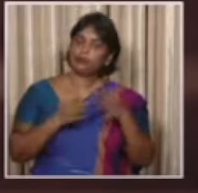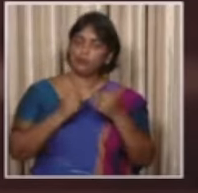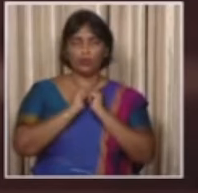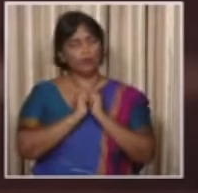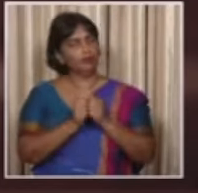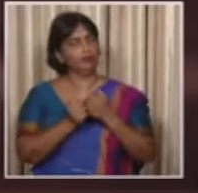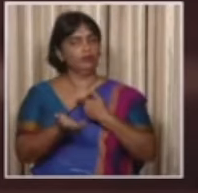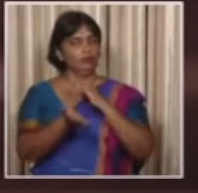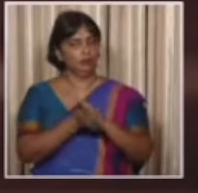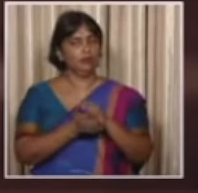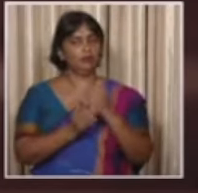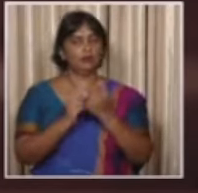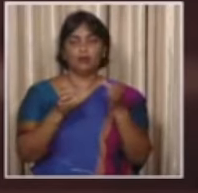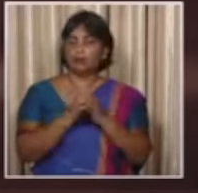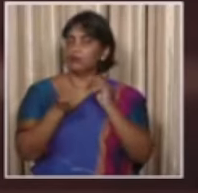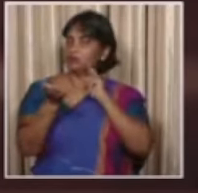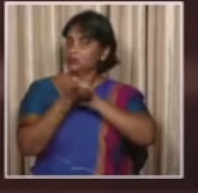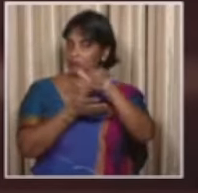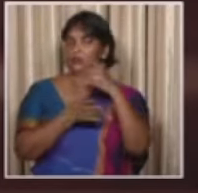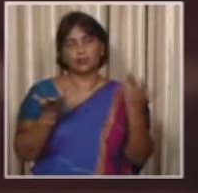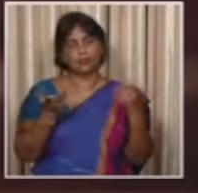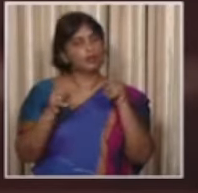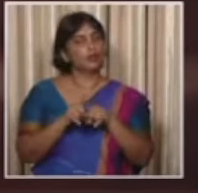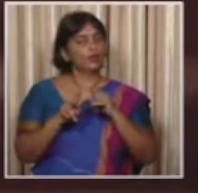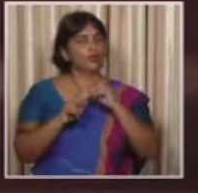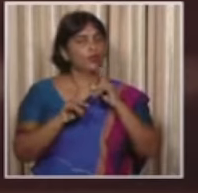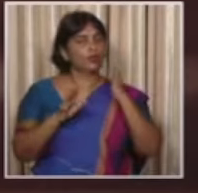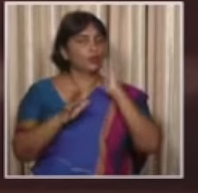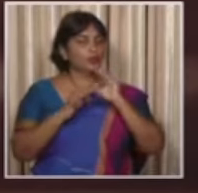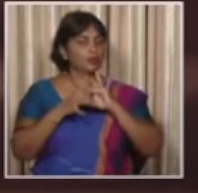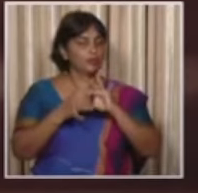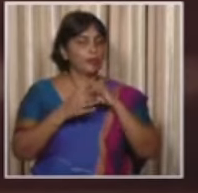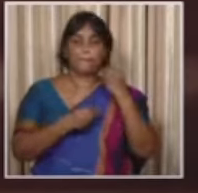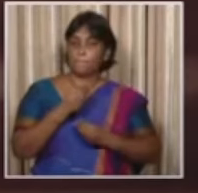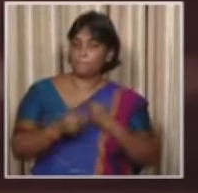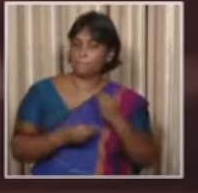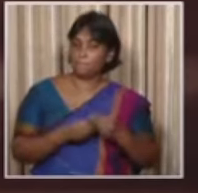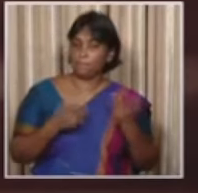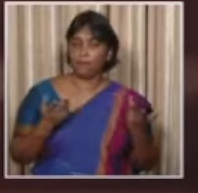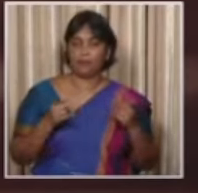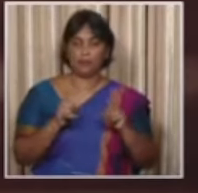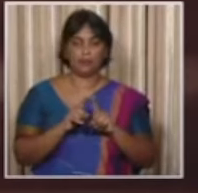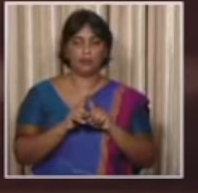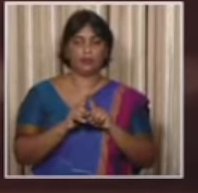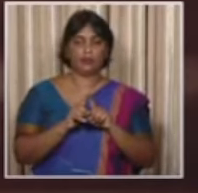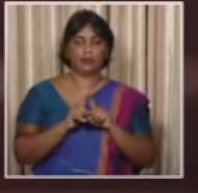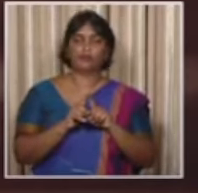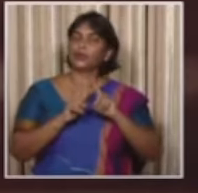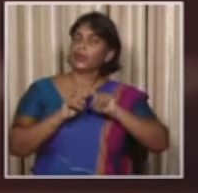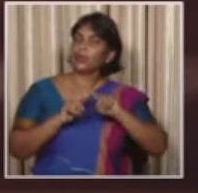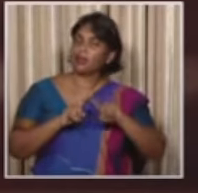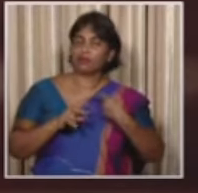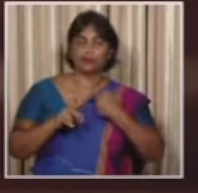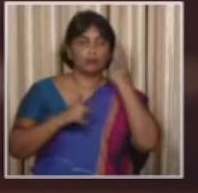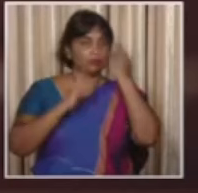වෘත්තීමය හැකියාවක් තියෙන කණ්ඩායම යවනවා නම්, නැත්නම් විදේශ සම්බන්ධතා කිව්වේ ව්‍යාපාරික වෙන්න පුළුවන්, එහෙම නැත්නම් වෙනත් ආකාරයේ